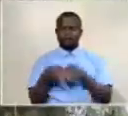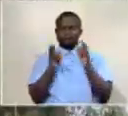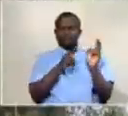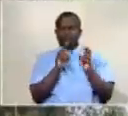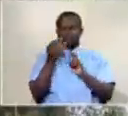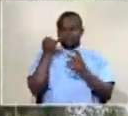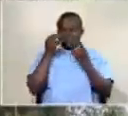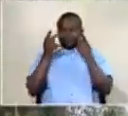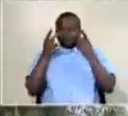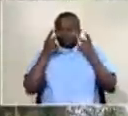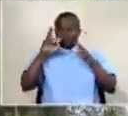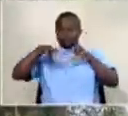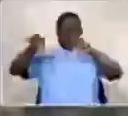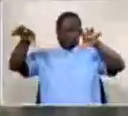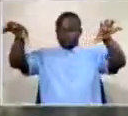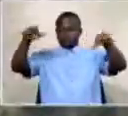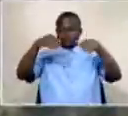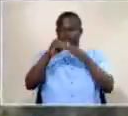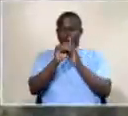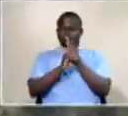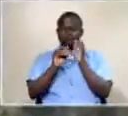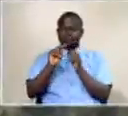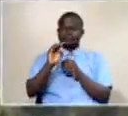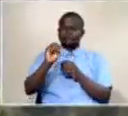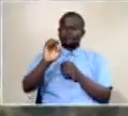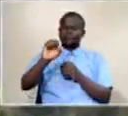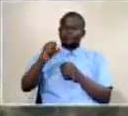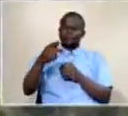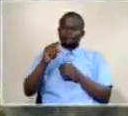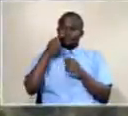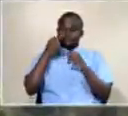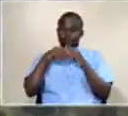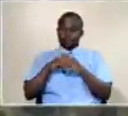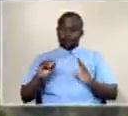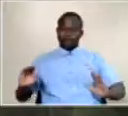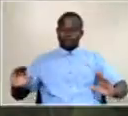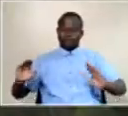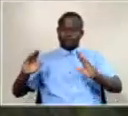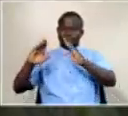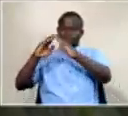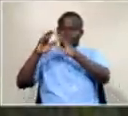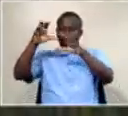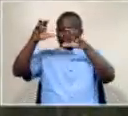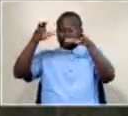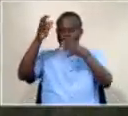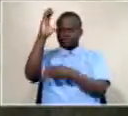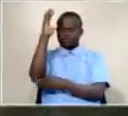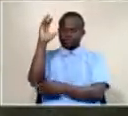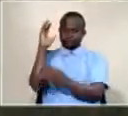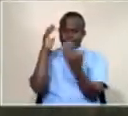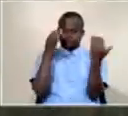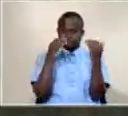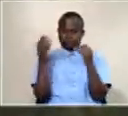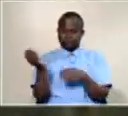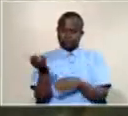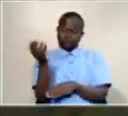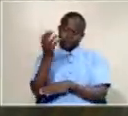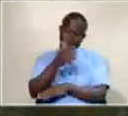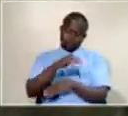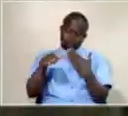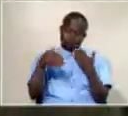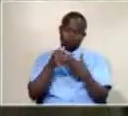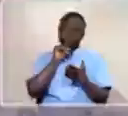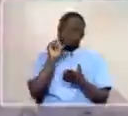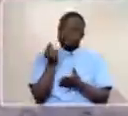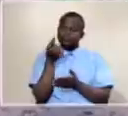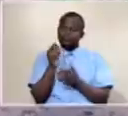Ubusanzwe iyo witegereje hirya no hino mu bice binyuranye by'akarere ka Nyamasheke, usanga imisozi yambaye amashyamba. Kuri ubu hamwe urasanga ibiti byaratemwe byose, nta